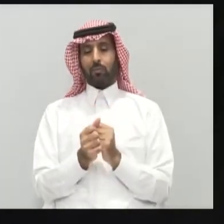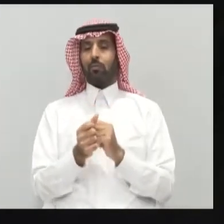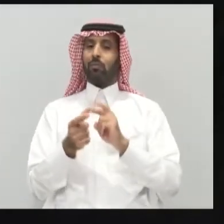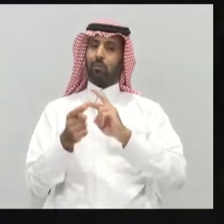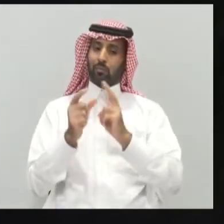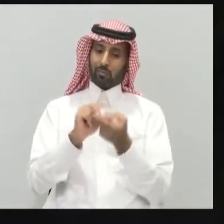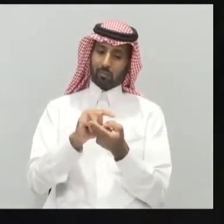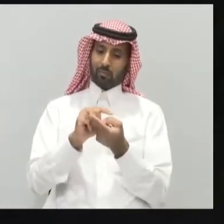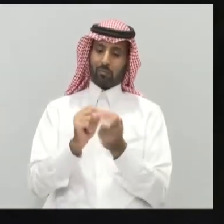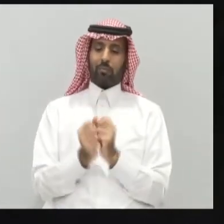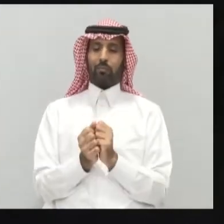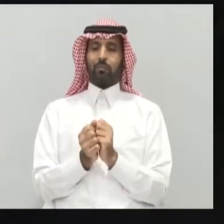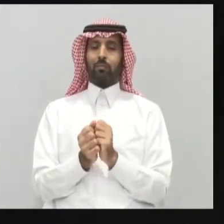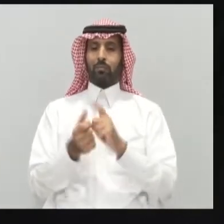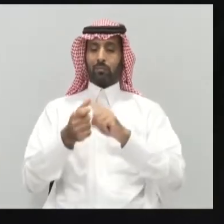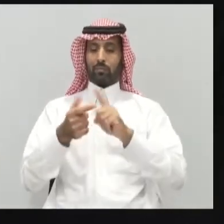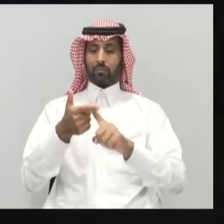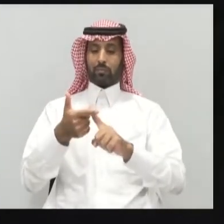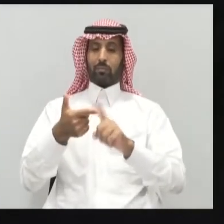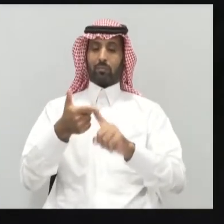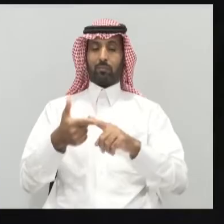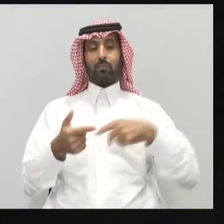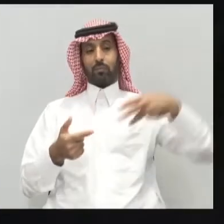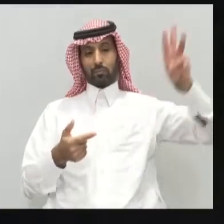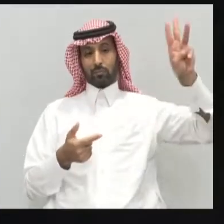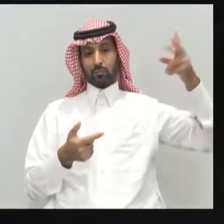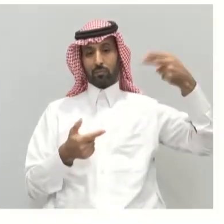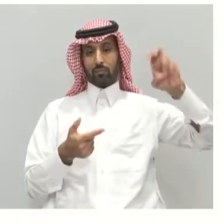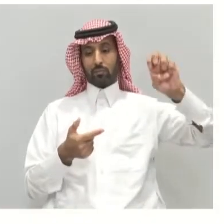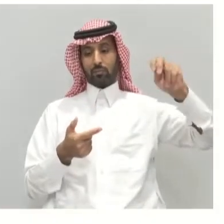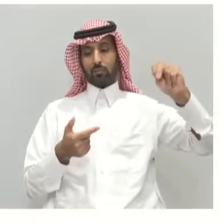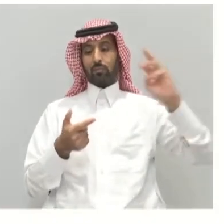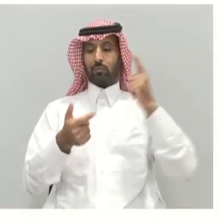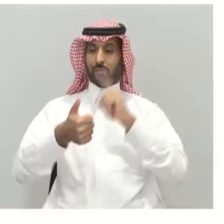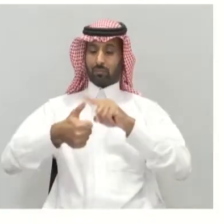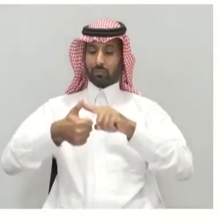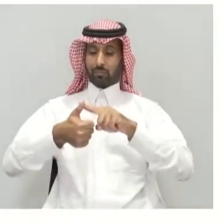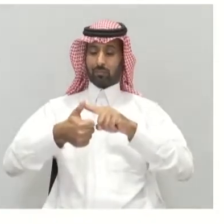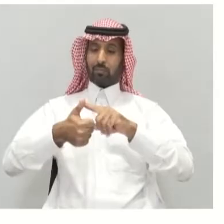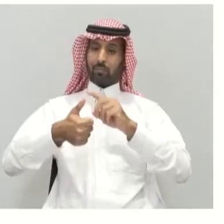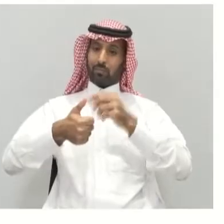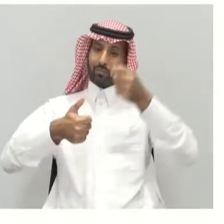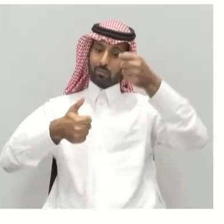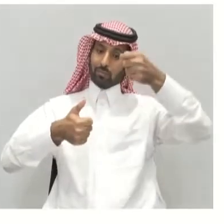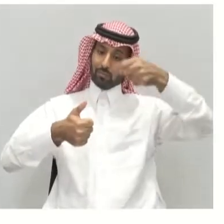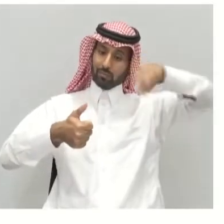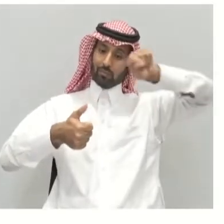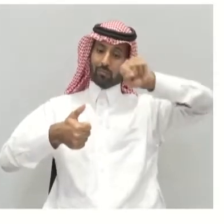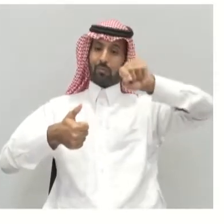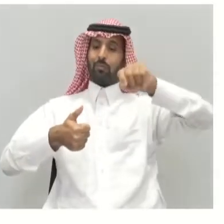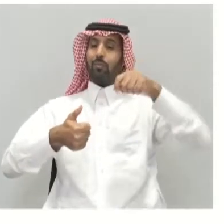in the middle, and we can start the when clause in the beginning. طيب, when we use it in the beginning, we